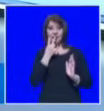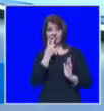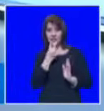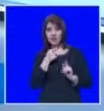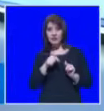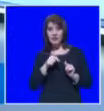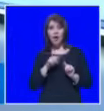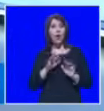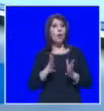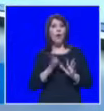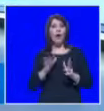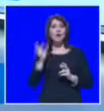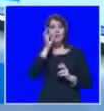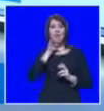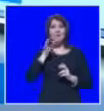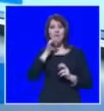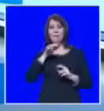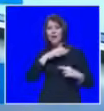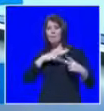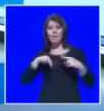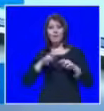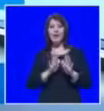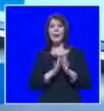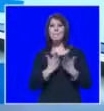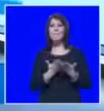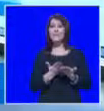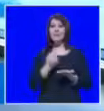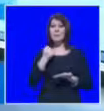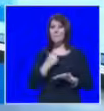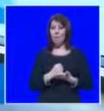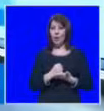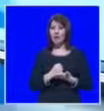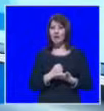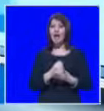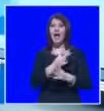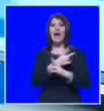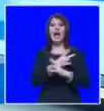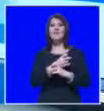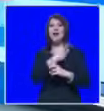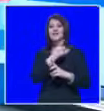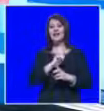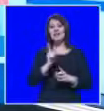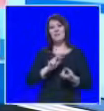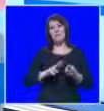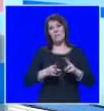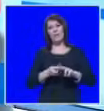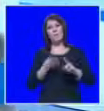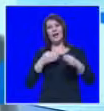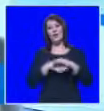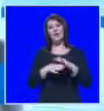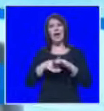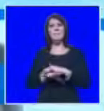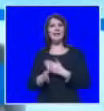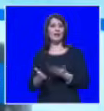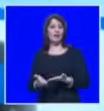че дори когато няма проверки на паспорти, миграционният натиск в Австрия не се променя. Така че ще имаме още един